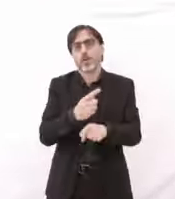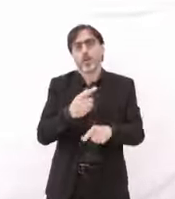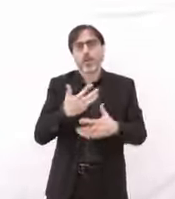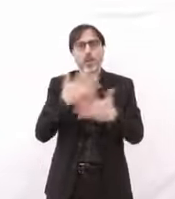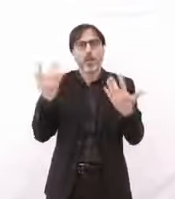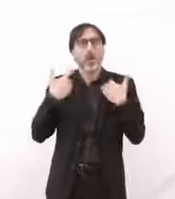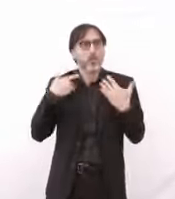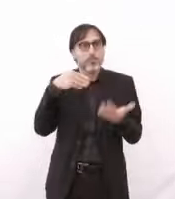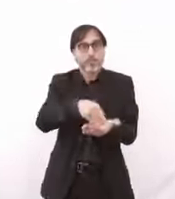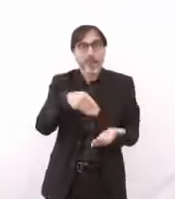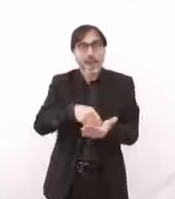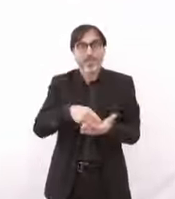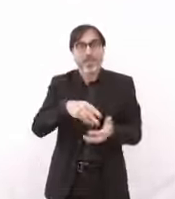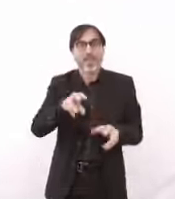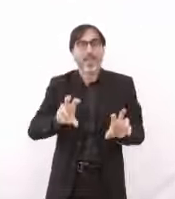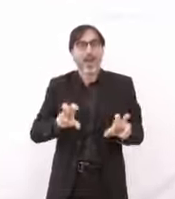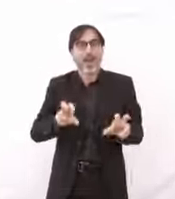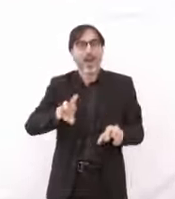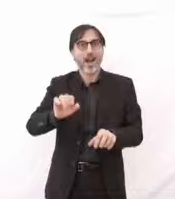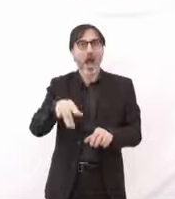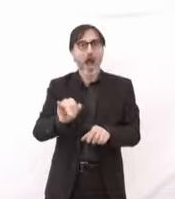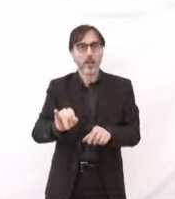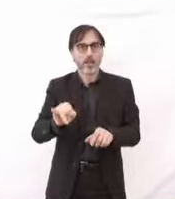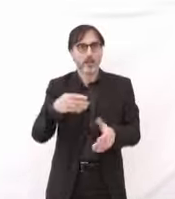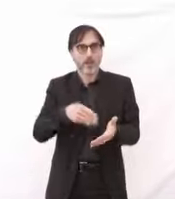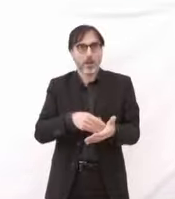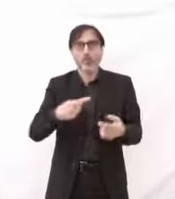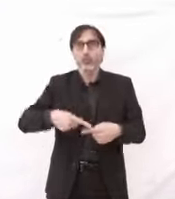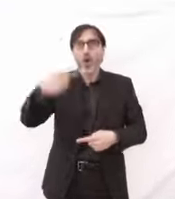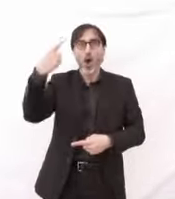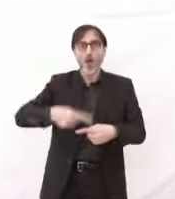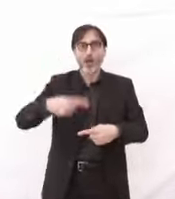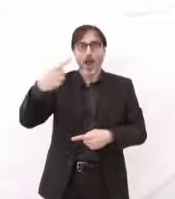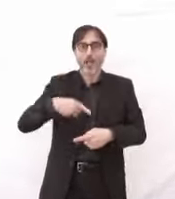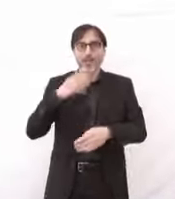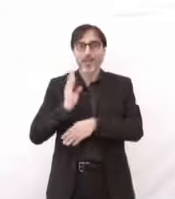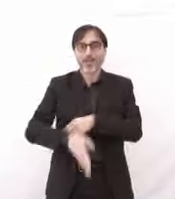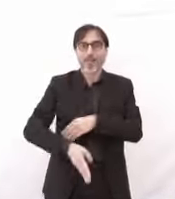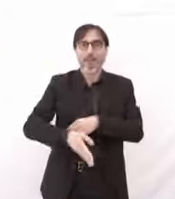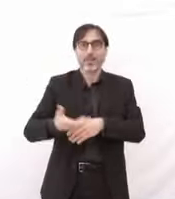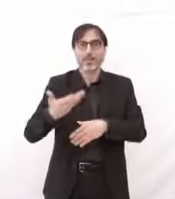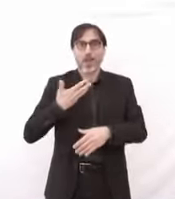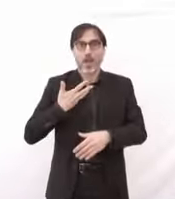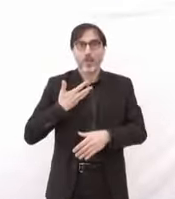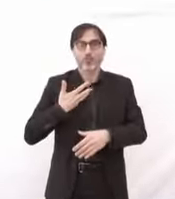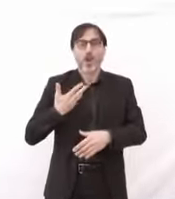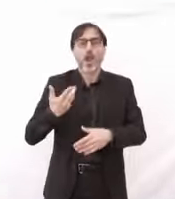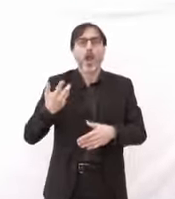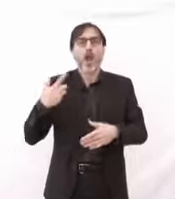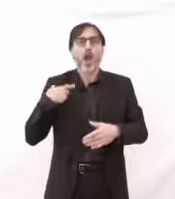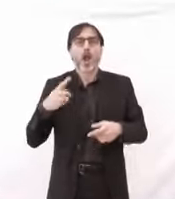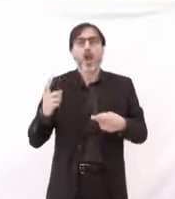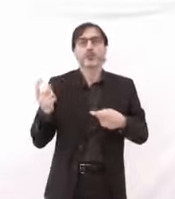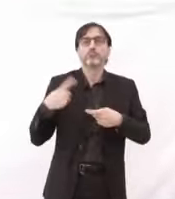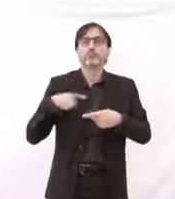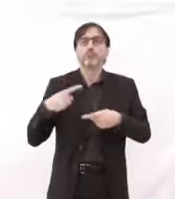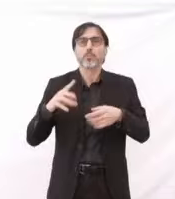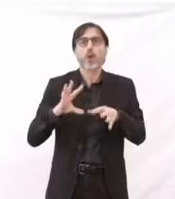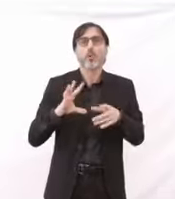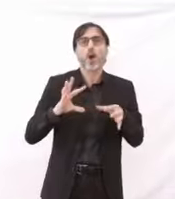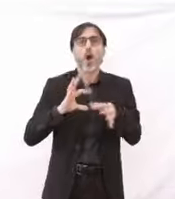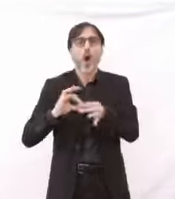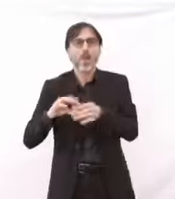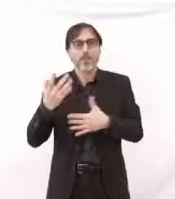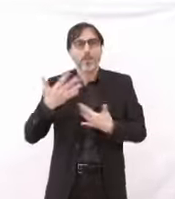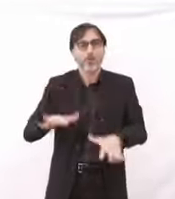oggi la RAI sta narrando e sta raccontando questa giornata con una diretta, con alcuni collegamenti anche